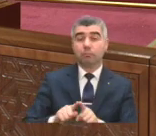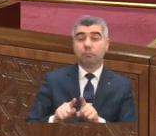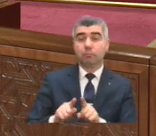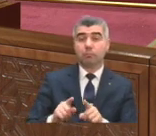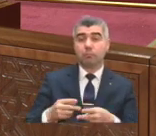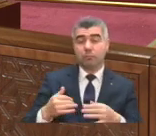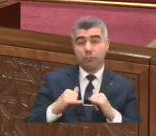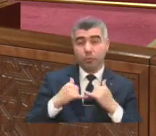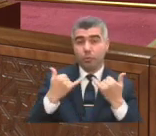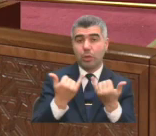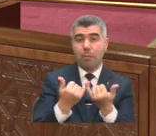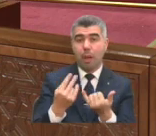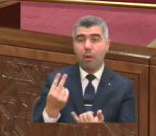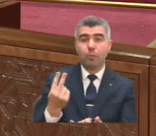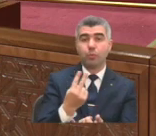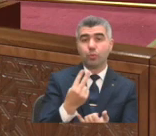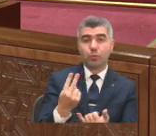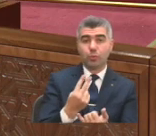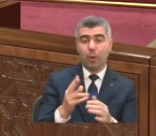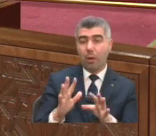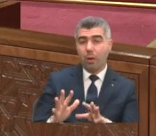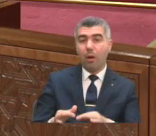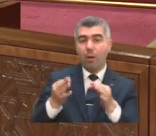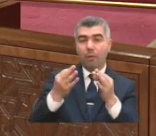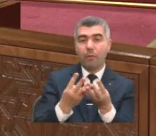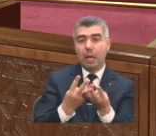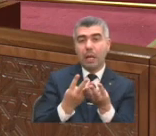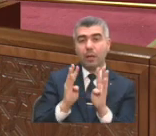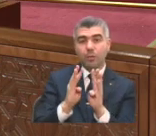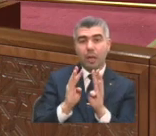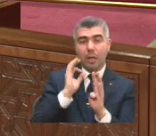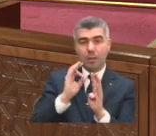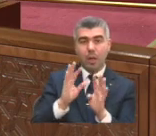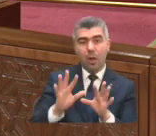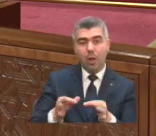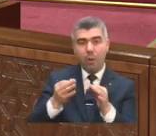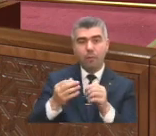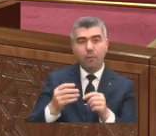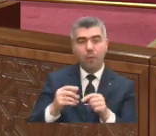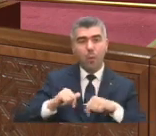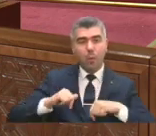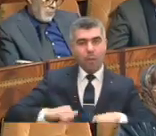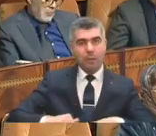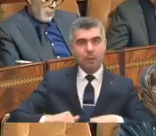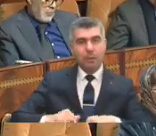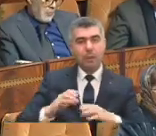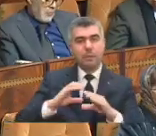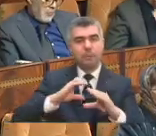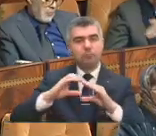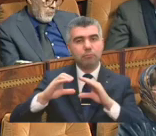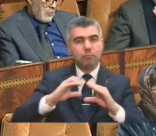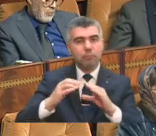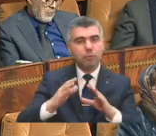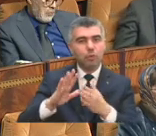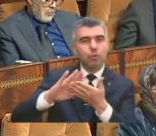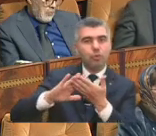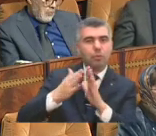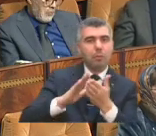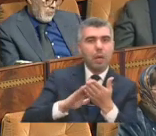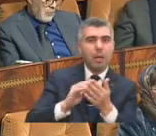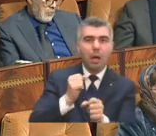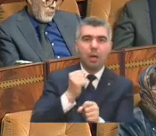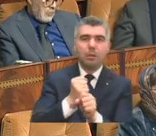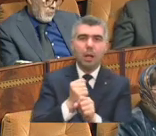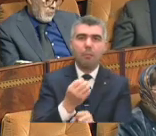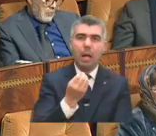بتنظيم اجتماعين مع اللجنه التقنيه المنبثقه على هذه اللجنه الوزاريه، واجتماع تشاوري مع الجمعيات العامله في مجال